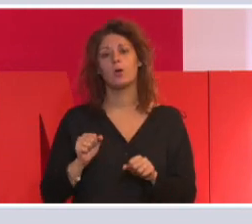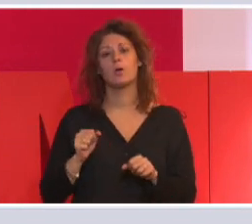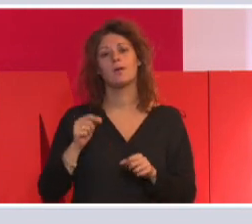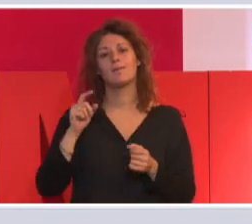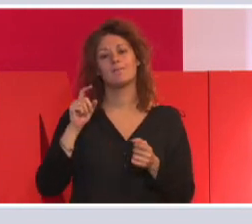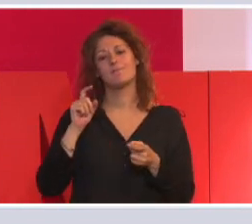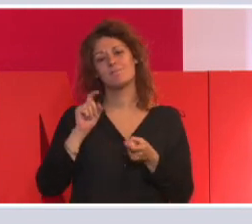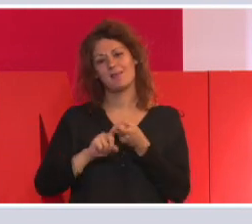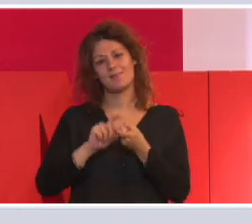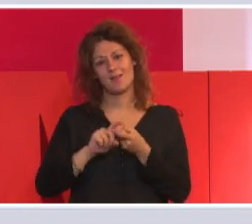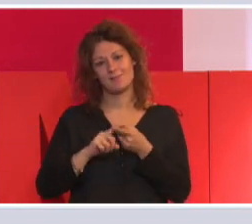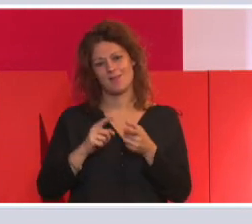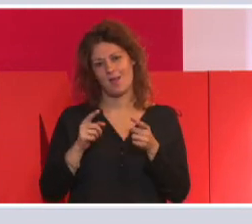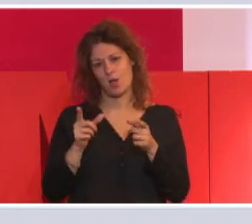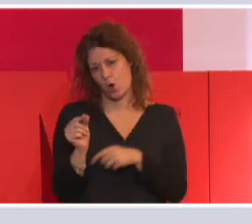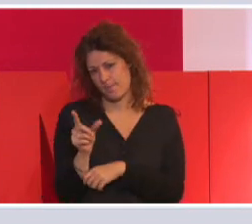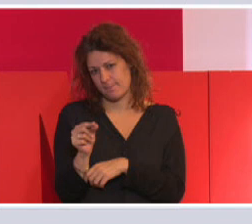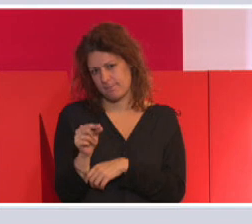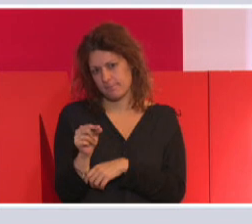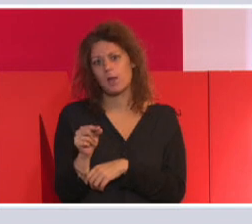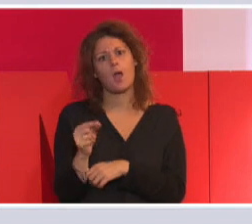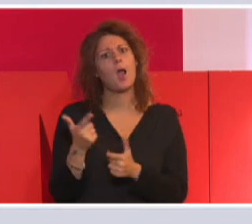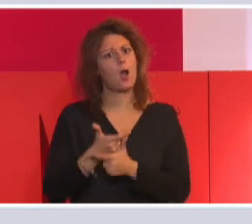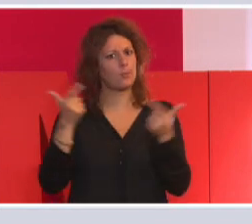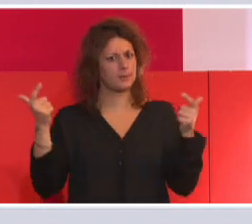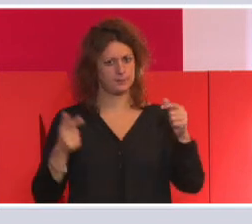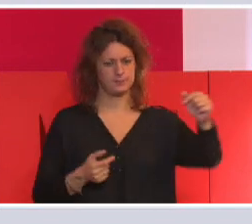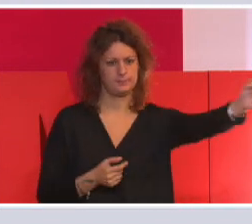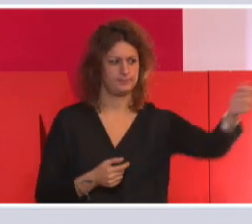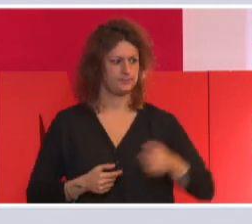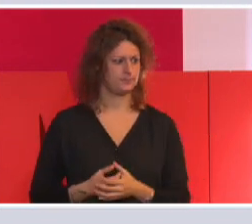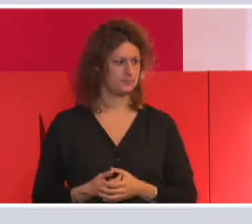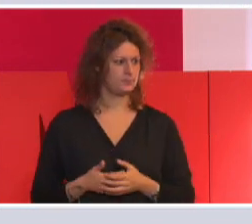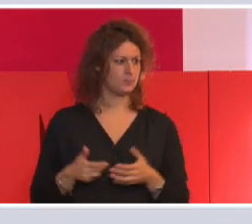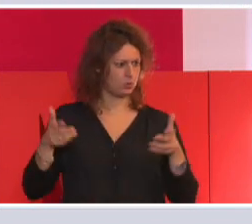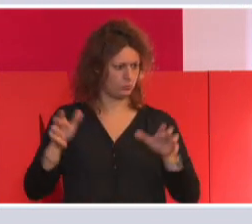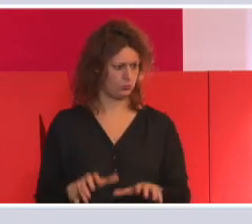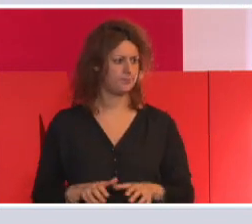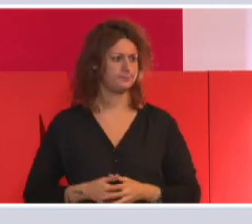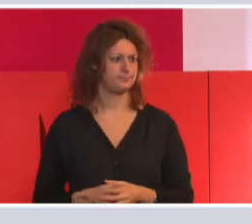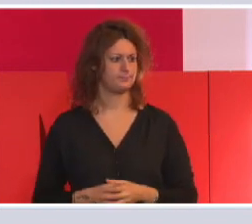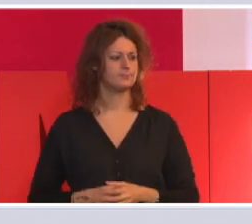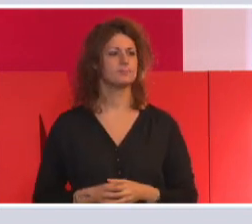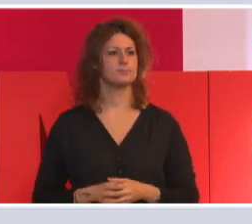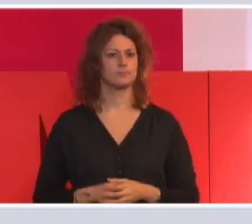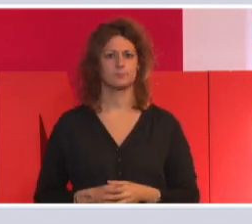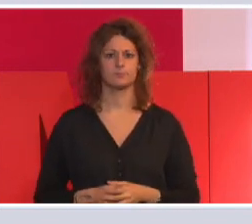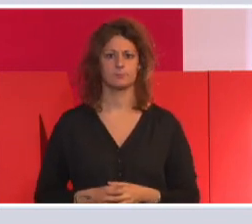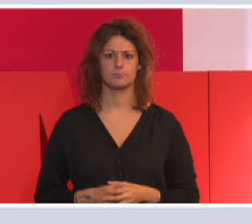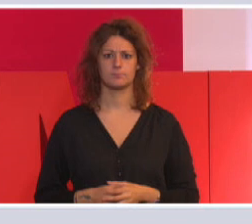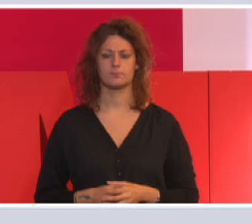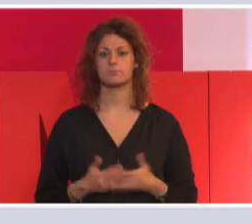è cruciale in questo è evidenziare come questa molecola questo ormone abbia di fatto un rapporto stretto